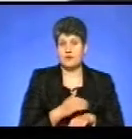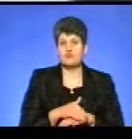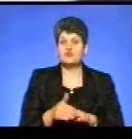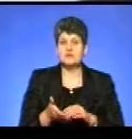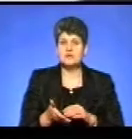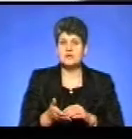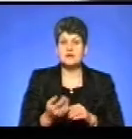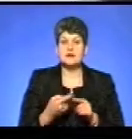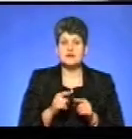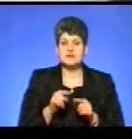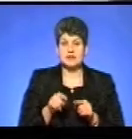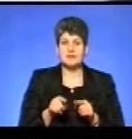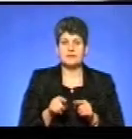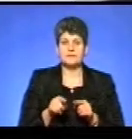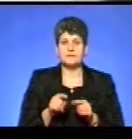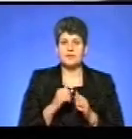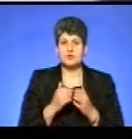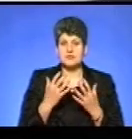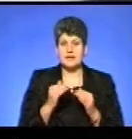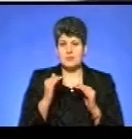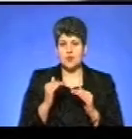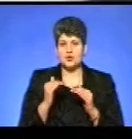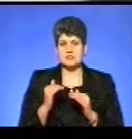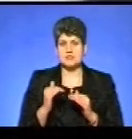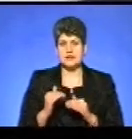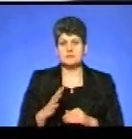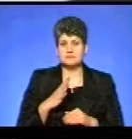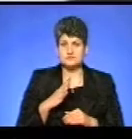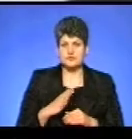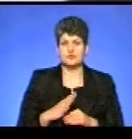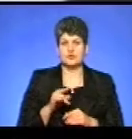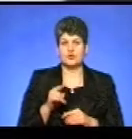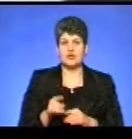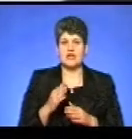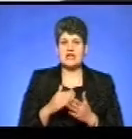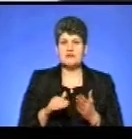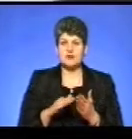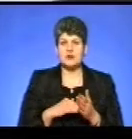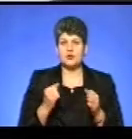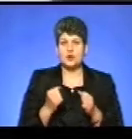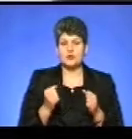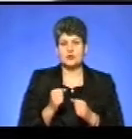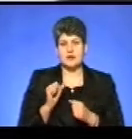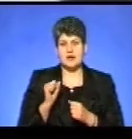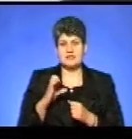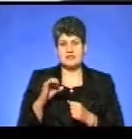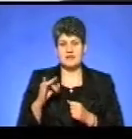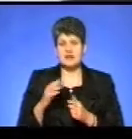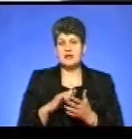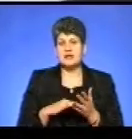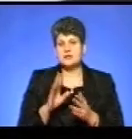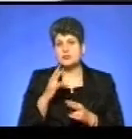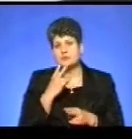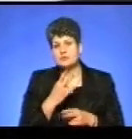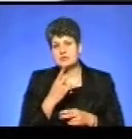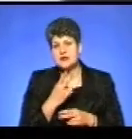таких зараз, коли йде, воно з кожним днем просідає, ми вимушені його ліквідувати і холодним асфальтом. Ну а далі будемо